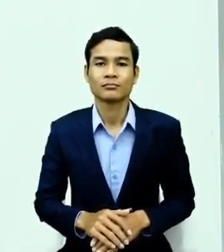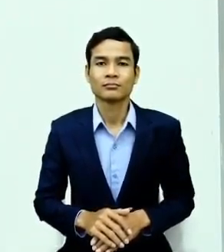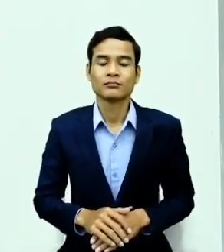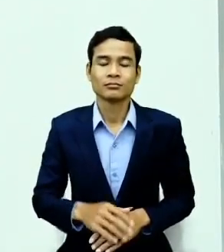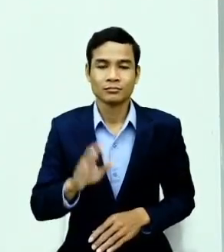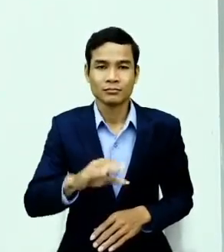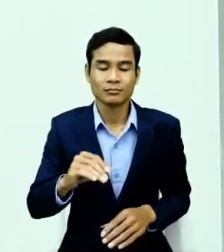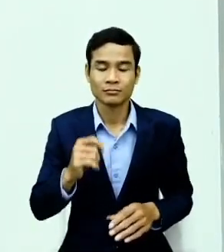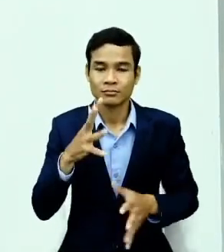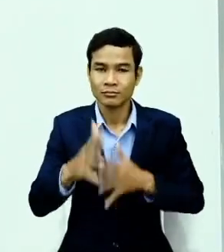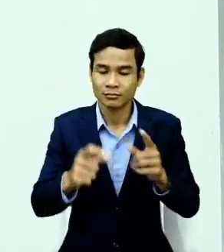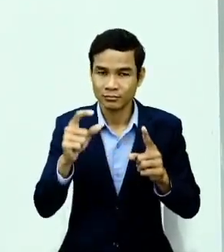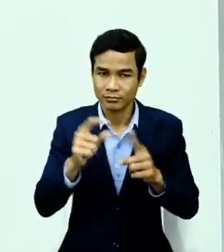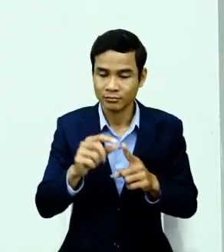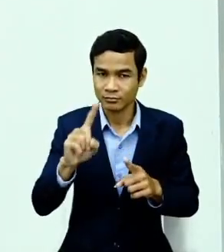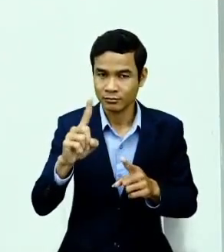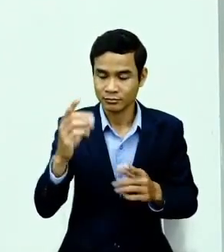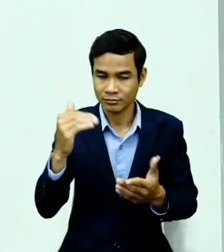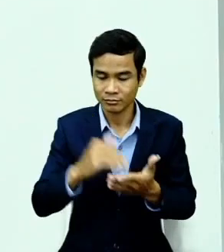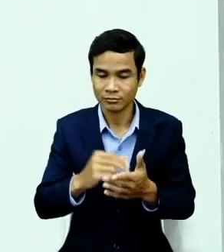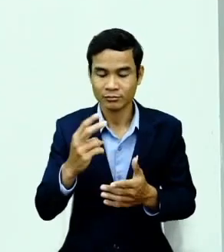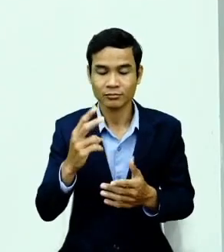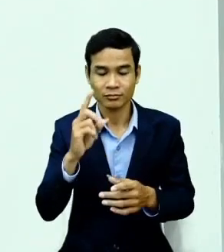Con ăn một việc bi đòn nét ta.